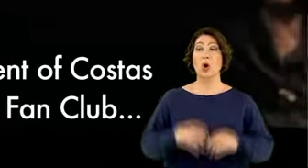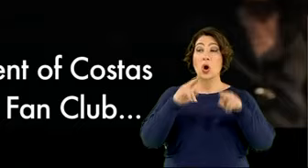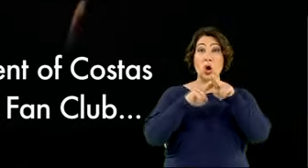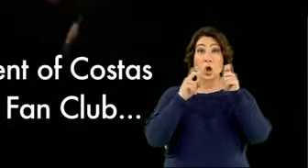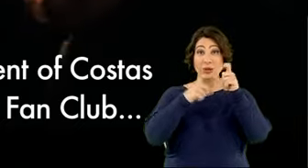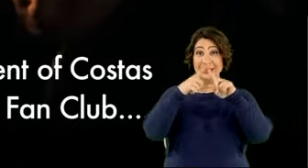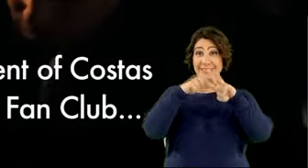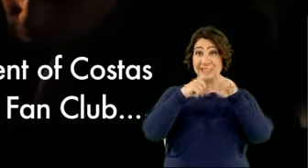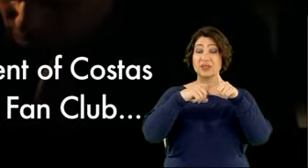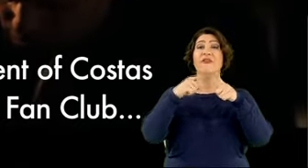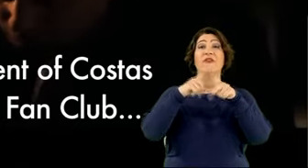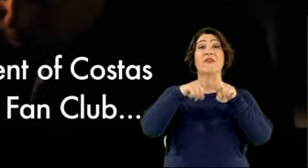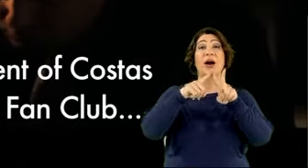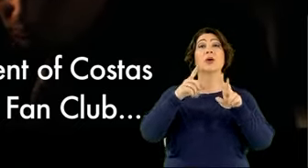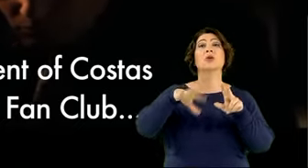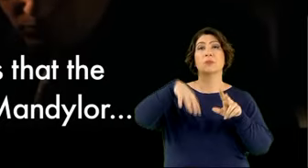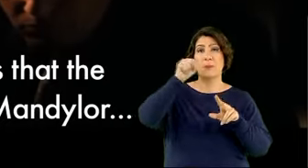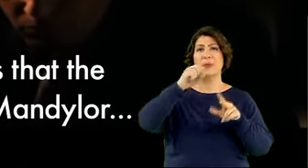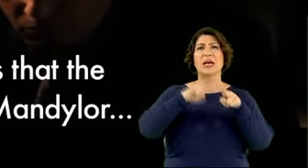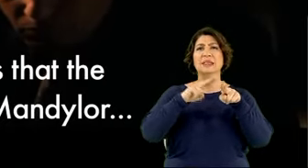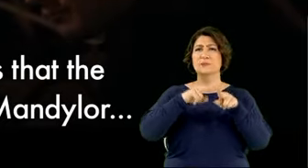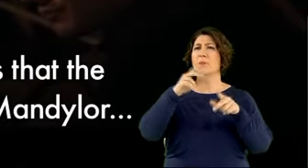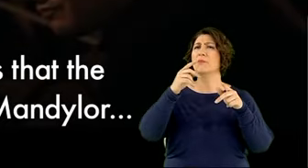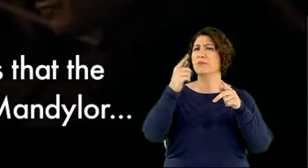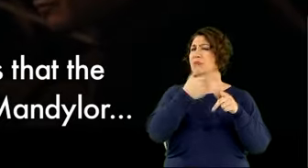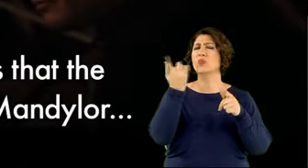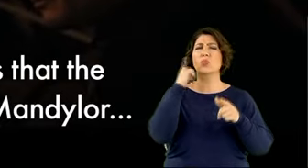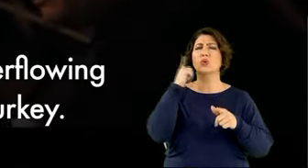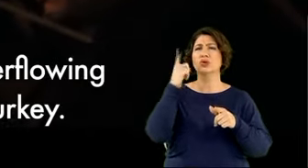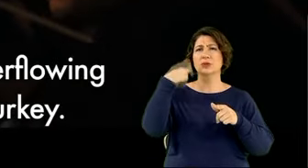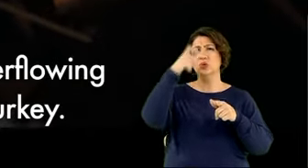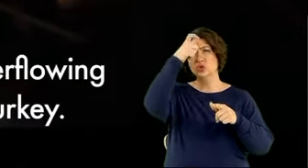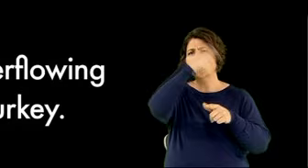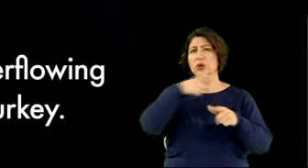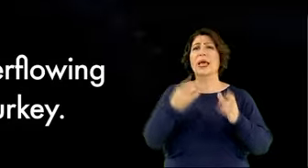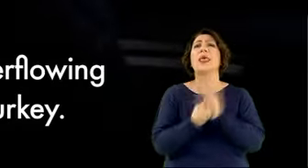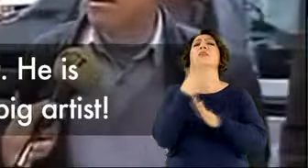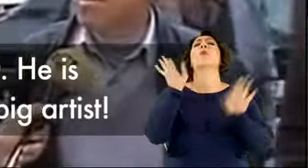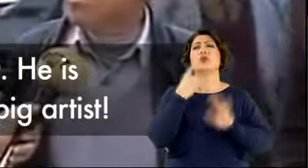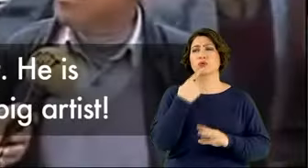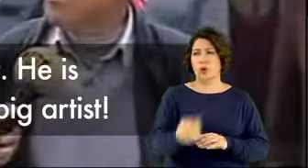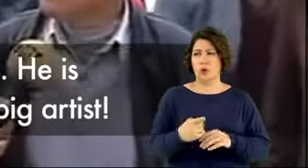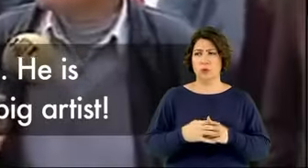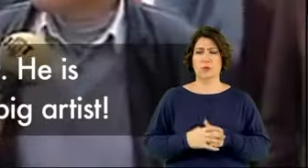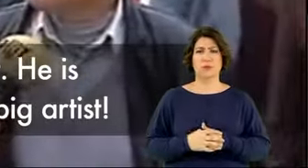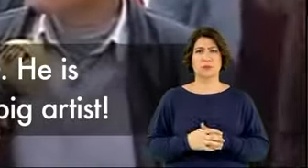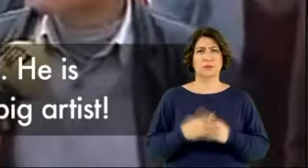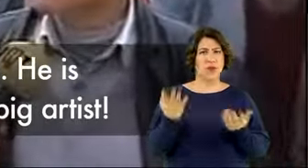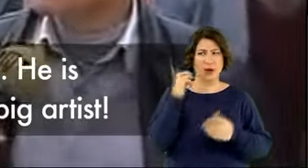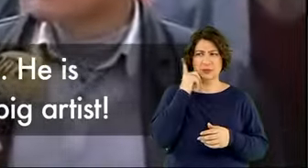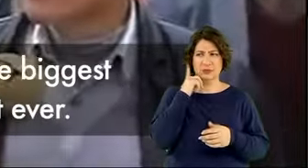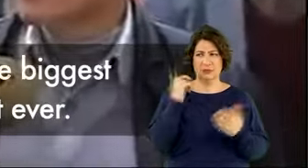Kostas Mandalor fan kulübü başkanı Kasım Manidar, ünlü oyuncunun şöhretinin Türkiye'ye sığmadığını söylüyor. Artist mi? Ne